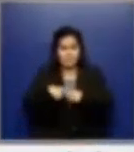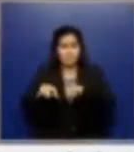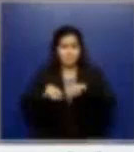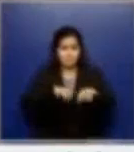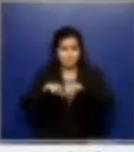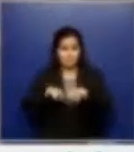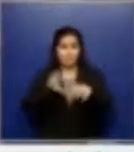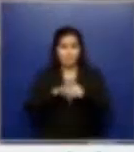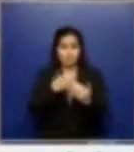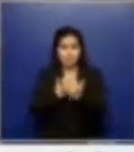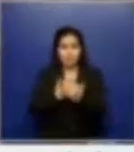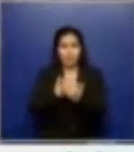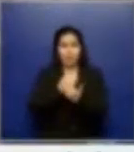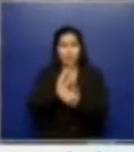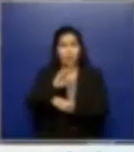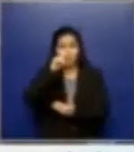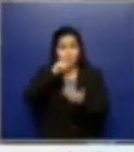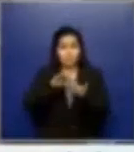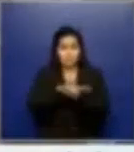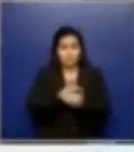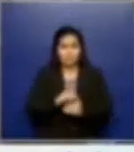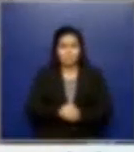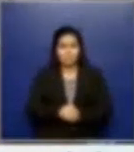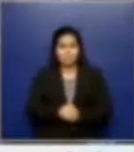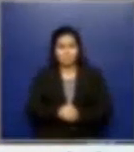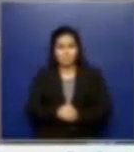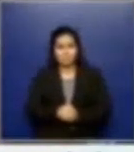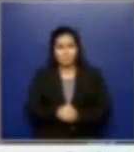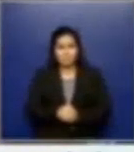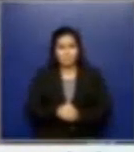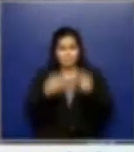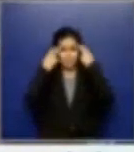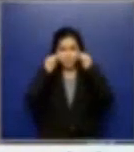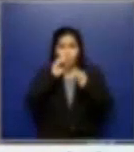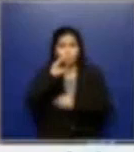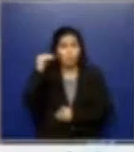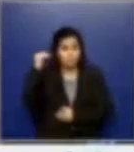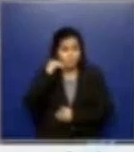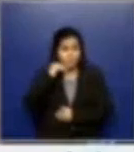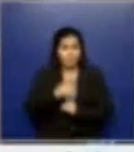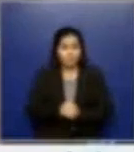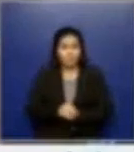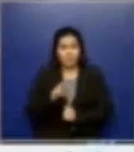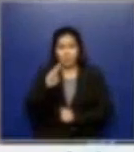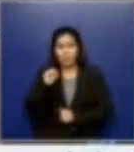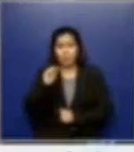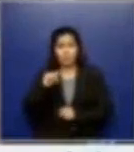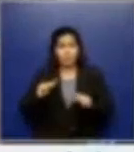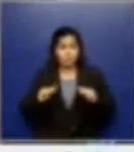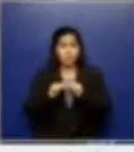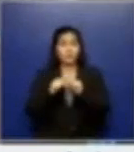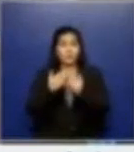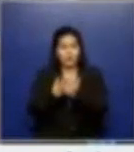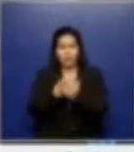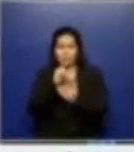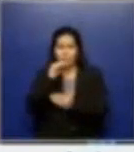ทศพูดถึงฐานะการคลังของประเทศเนี่ยท่านนายกย้ำตลอดรัฐมนตรีคลังพูดตลอดท่านสมคิ